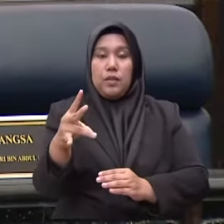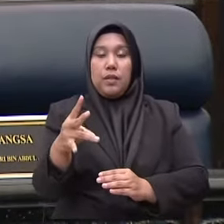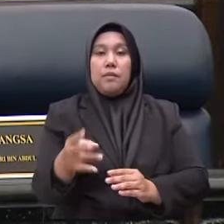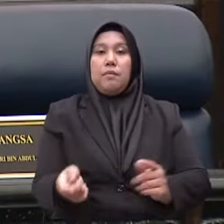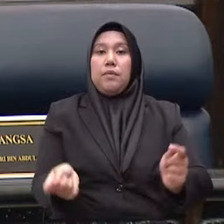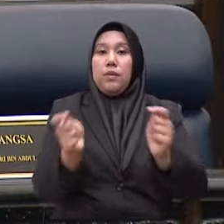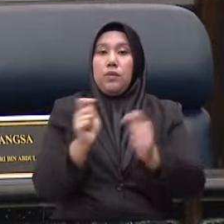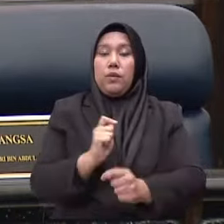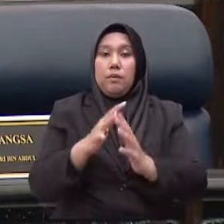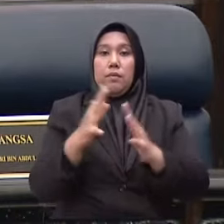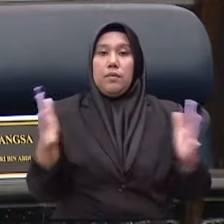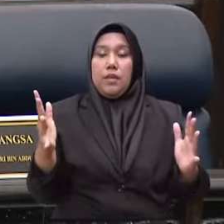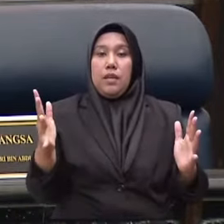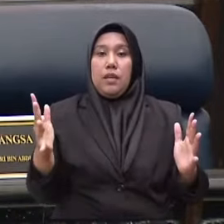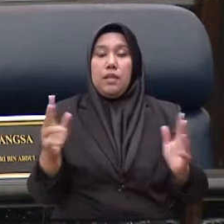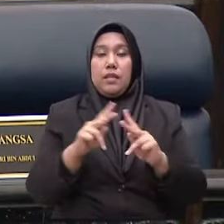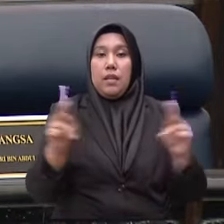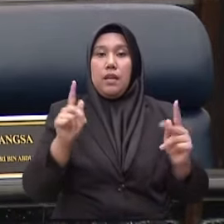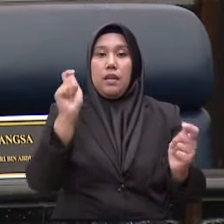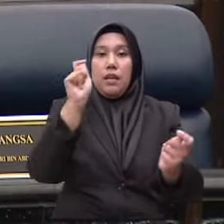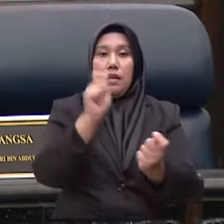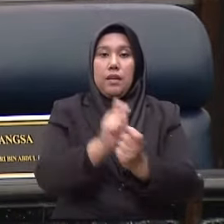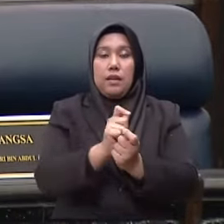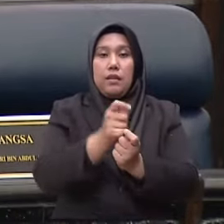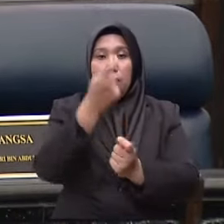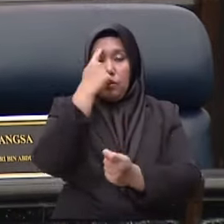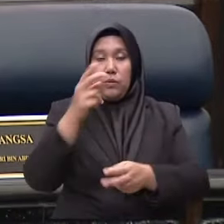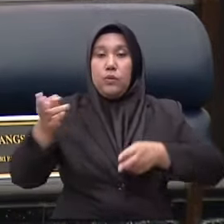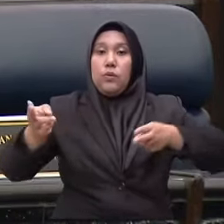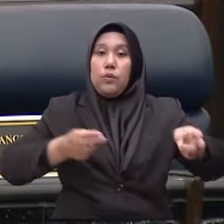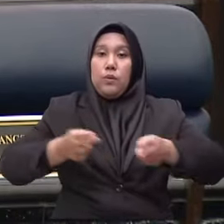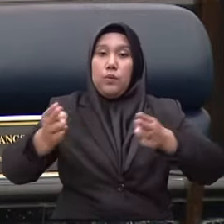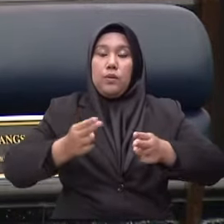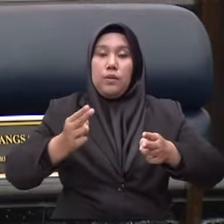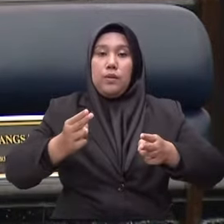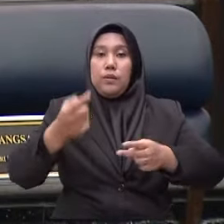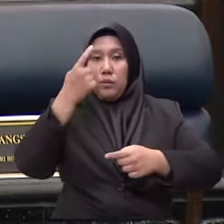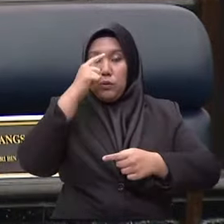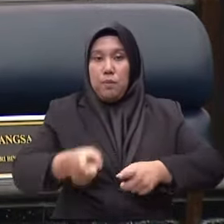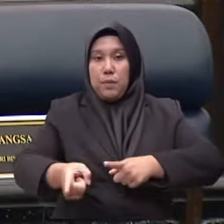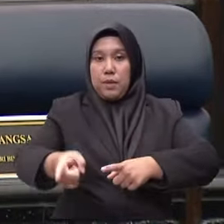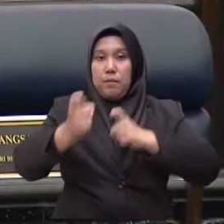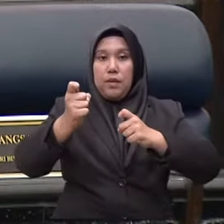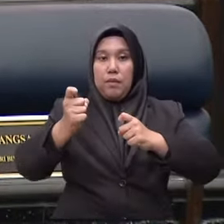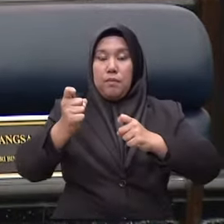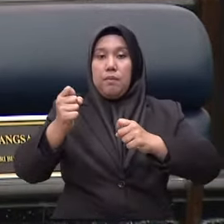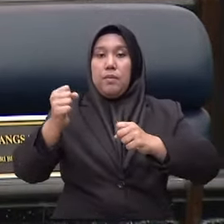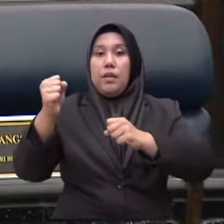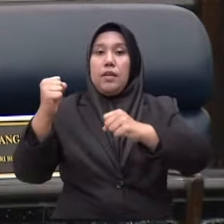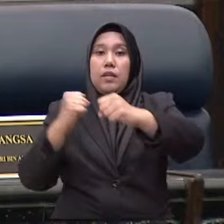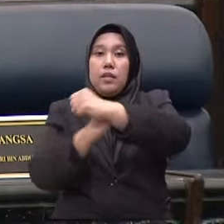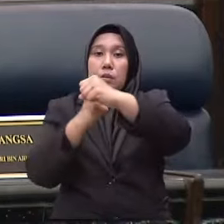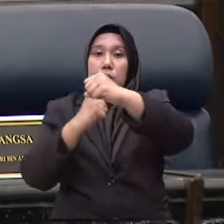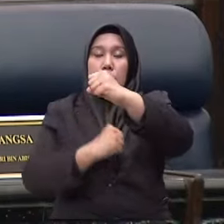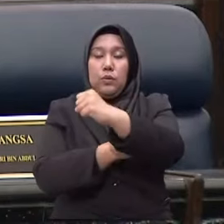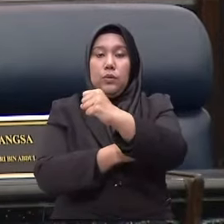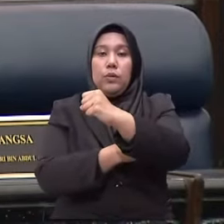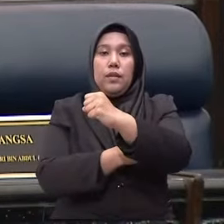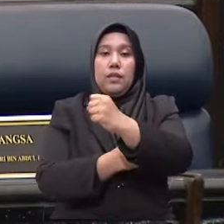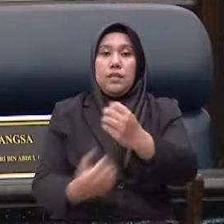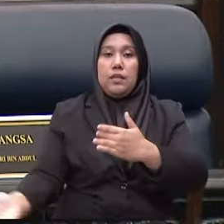sangat tepat dalam usaha melonjakkan dan mempercepatkan penstrukturan semula ekonomi